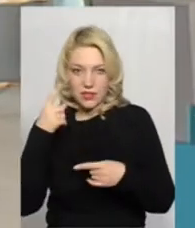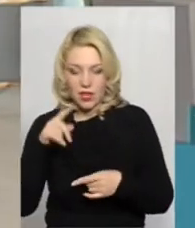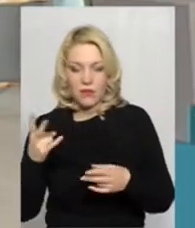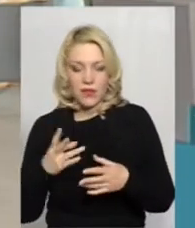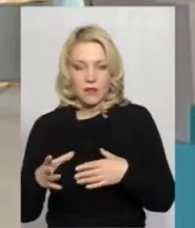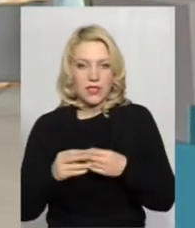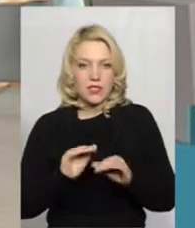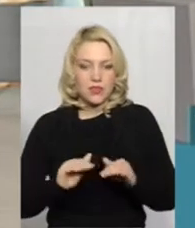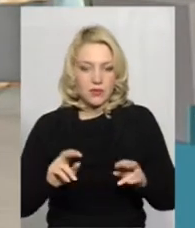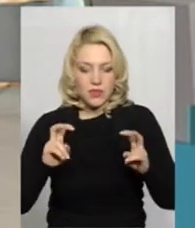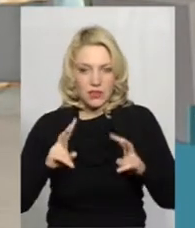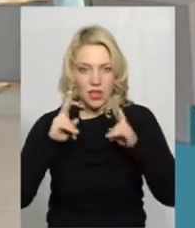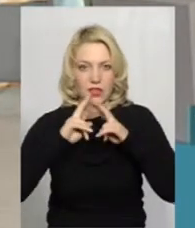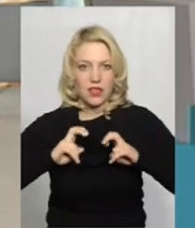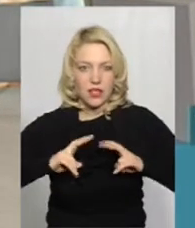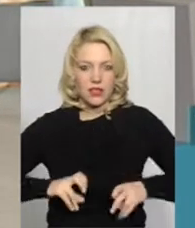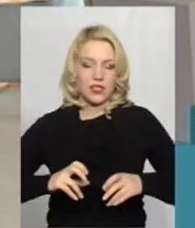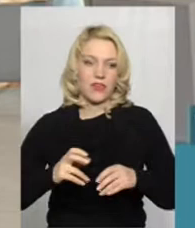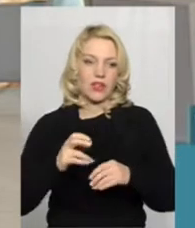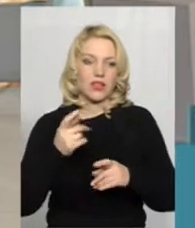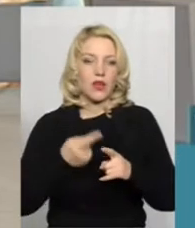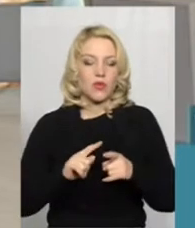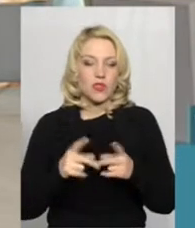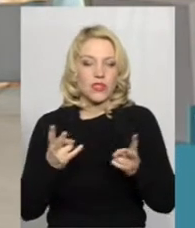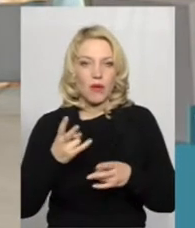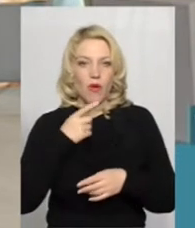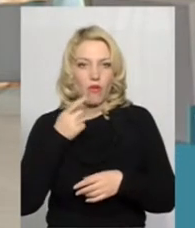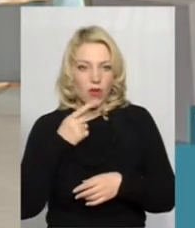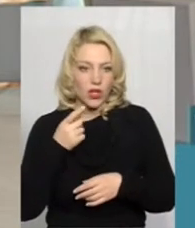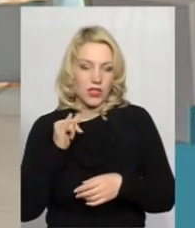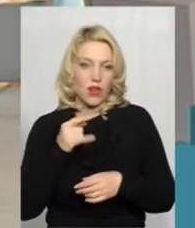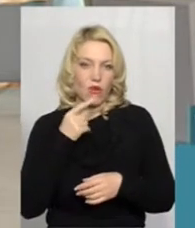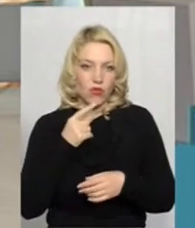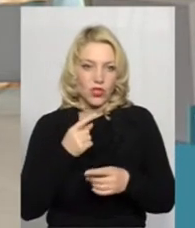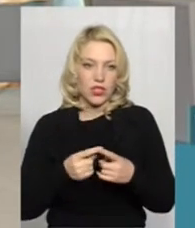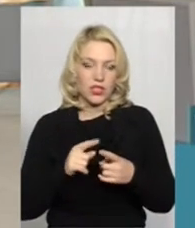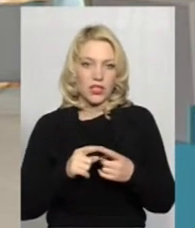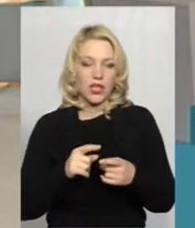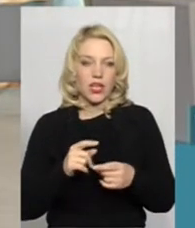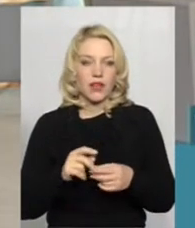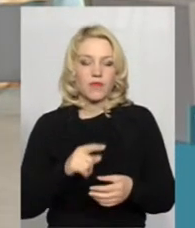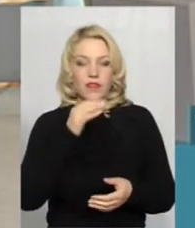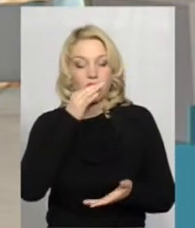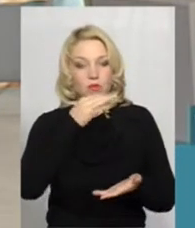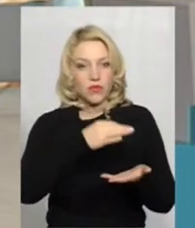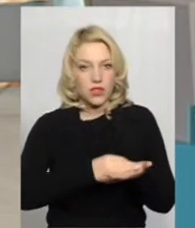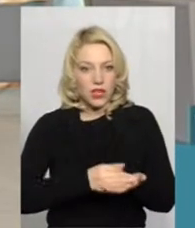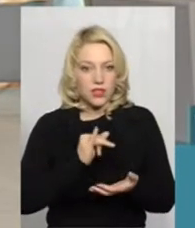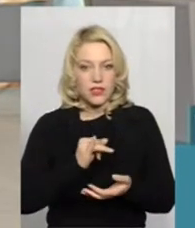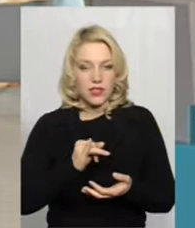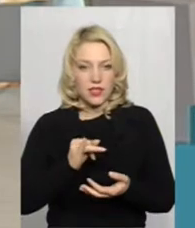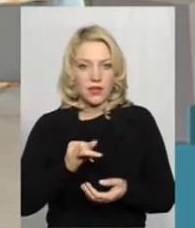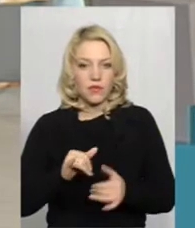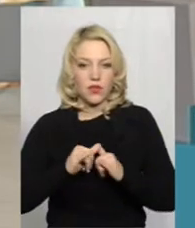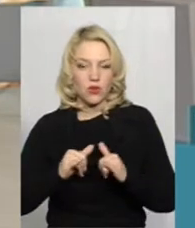дітьми сідати аналізувати, школярами, студентами. Про це варто говорити і говорити в контексті відповідальності і в